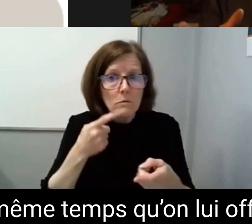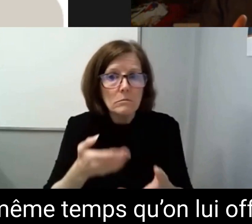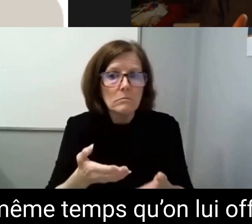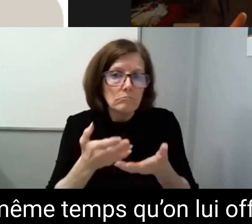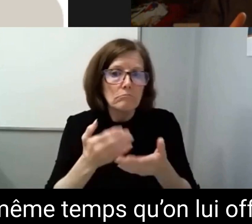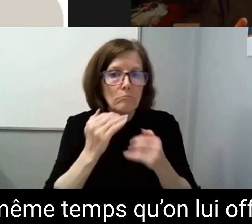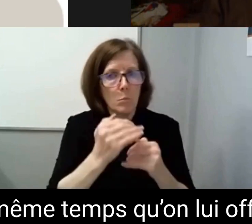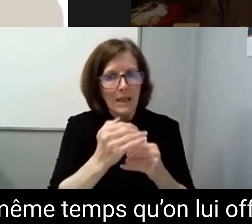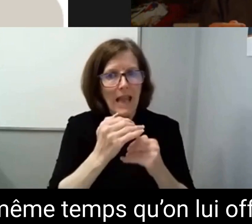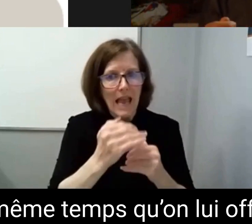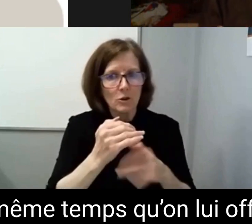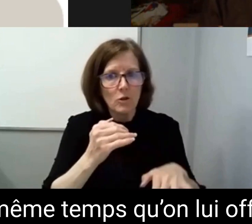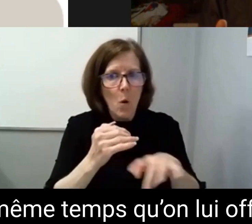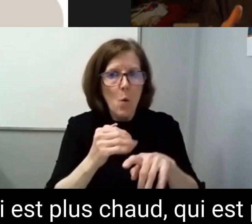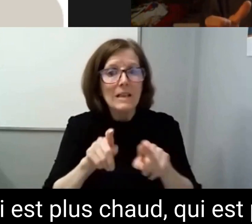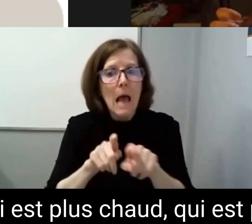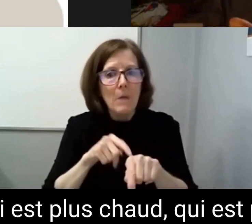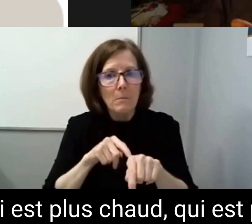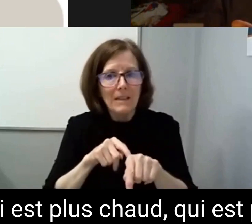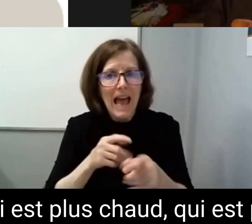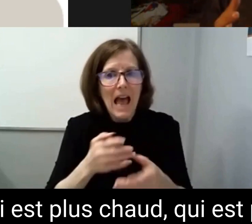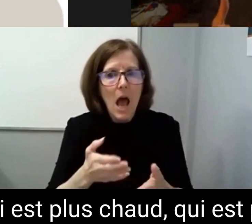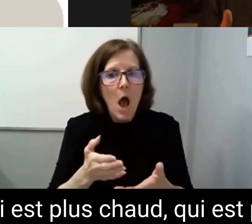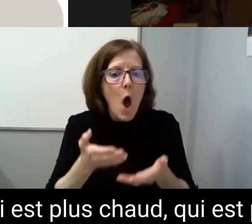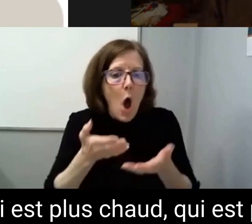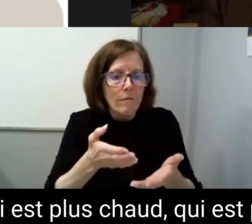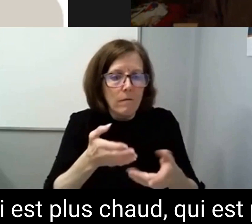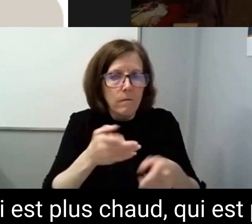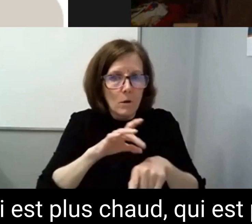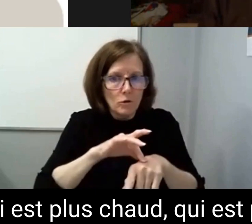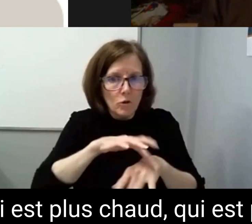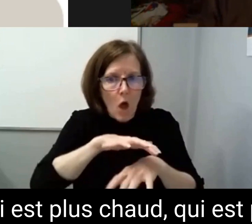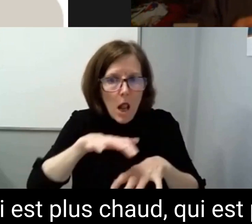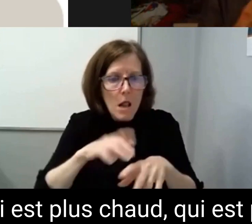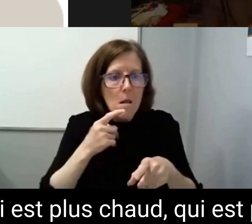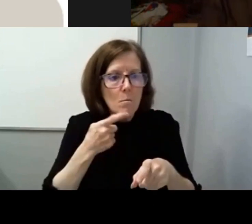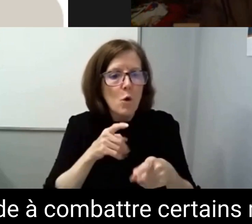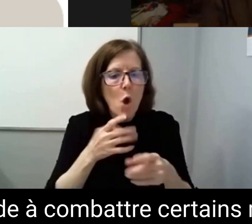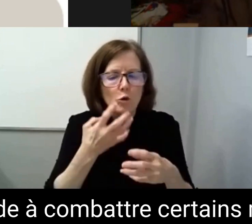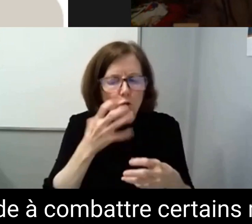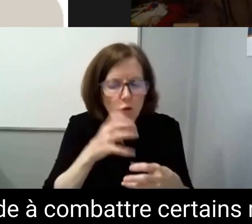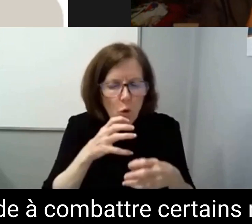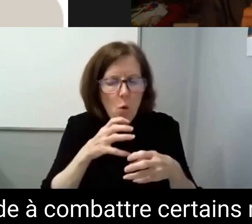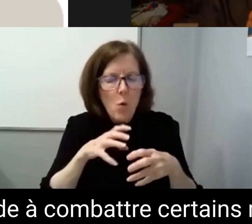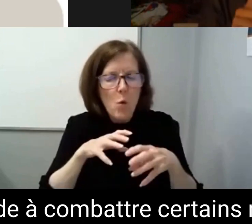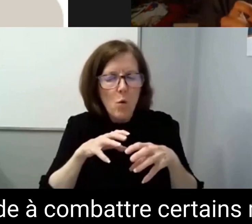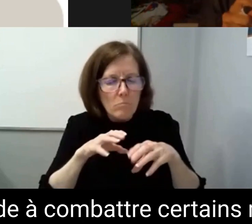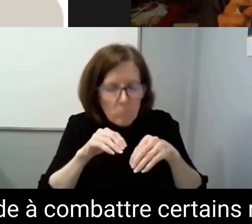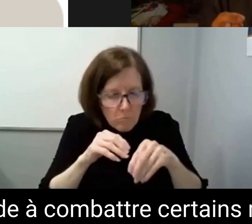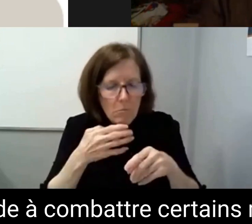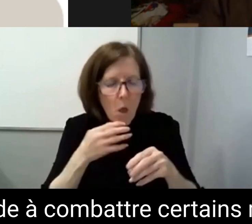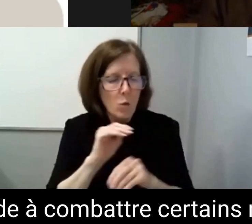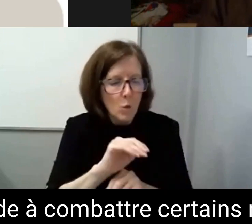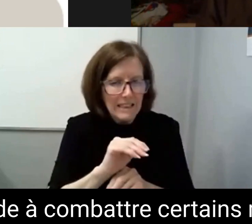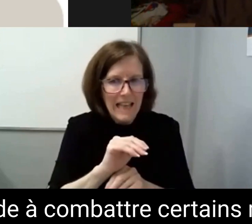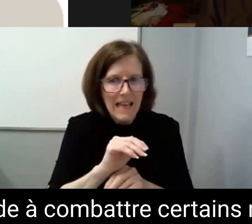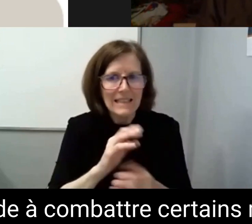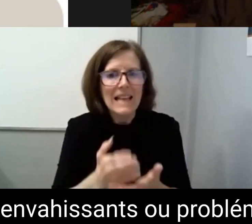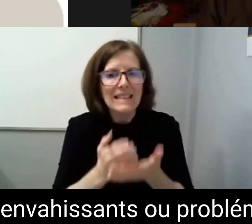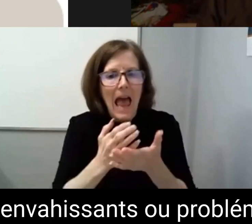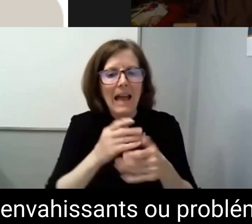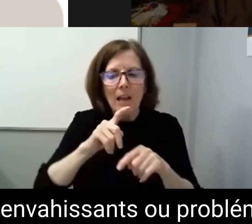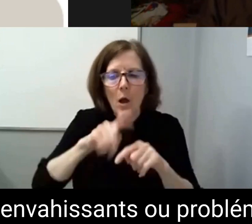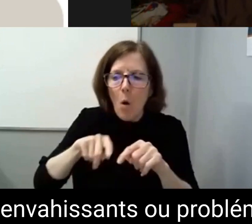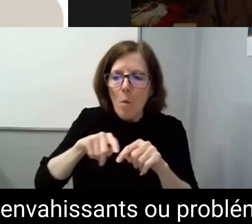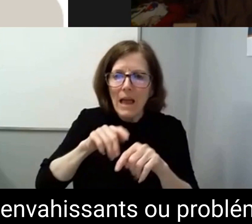même temps qu'on lui offre un sol qui est plus meuble, qui est plus chaud, qui est plus nourrissant. Donc, ça nous aide à combattre certains micro-organismes qui